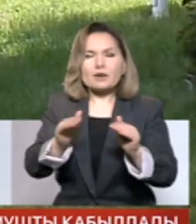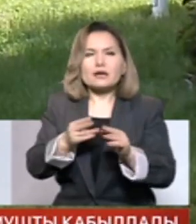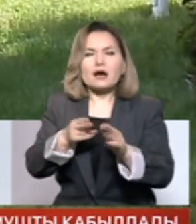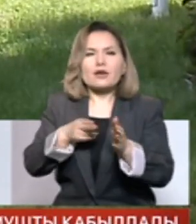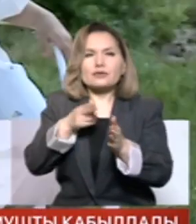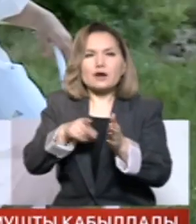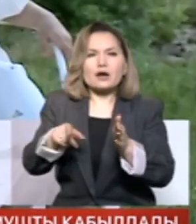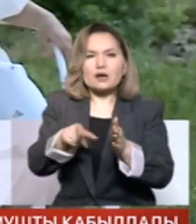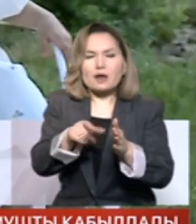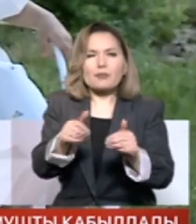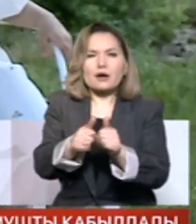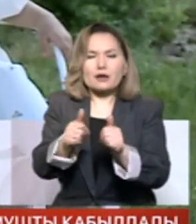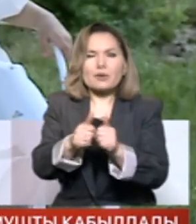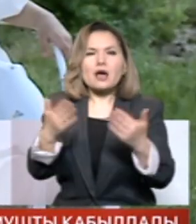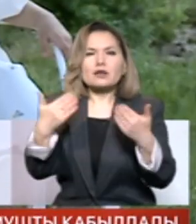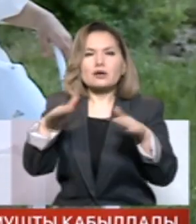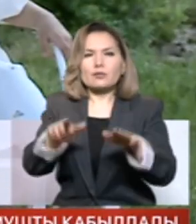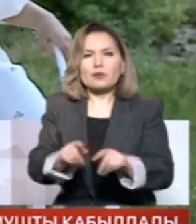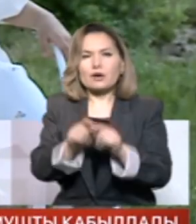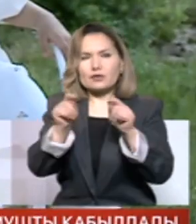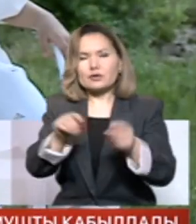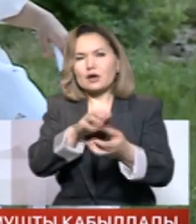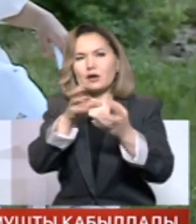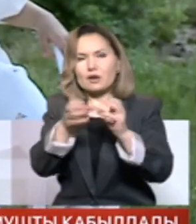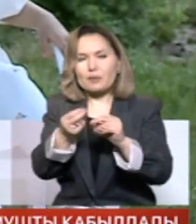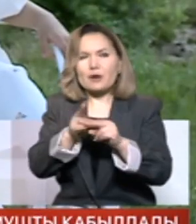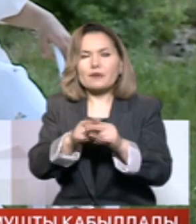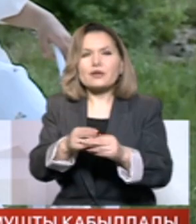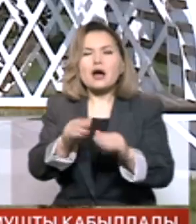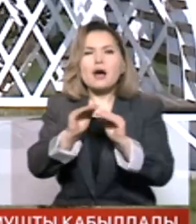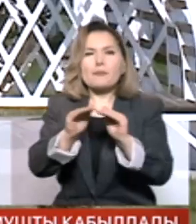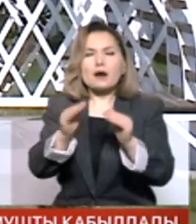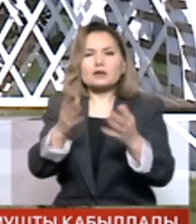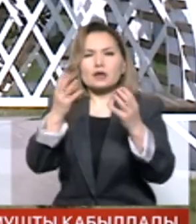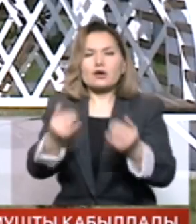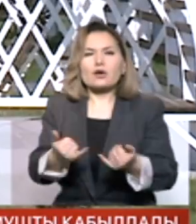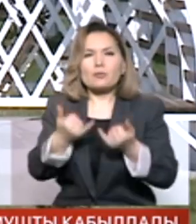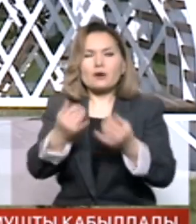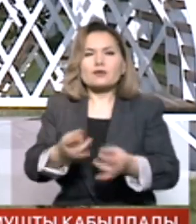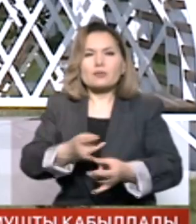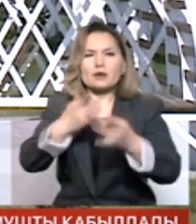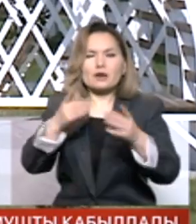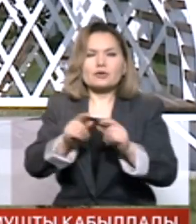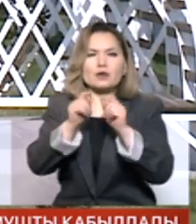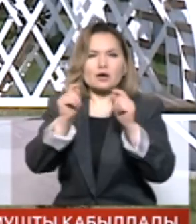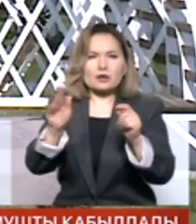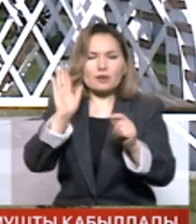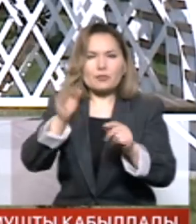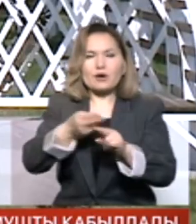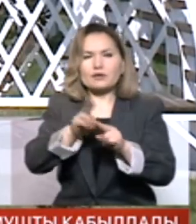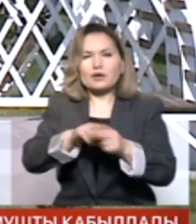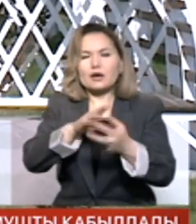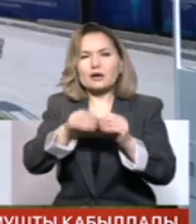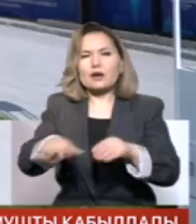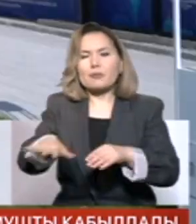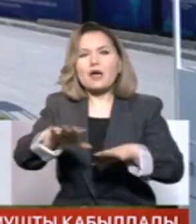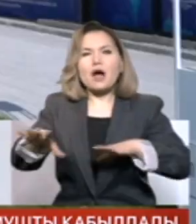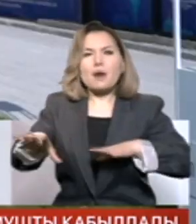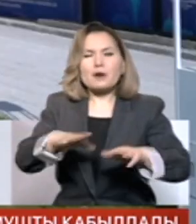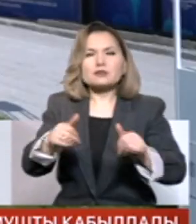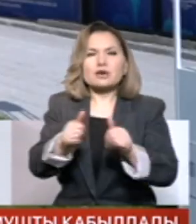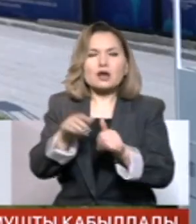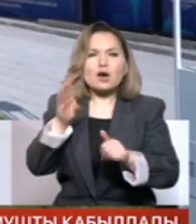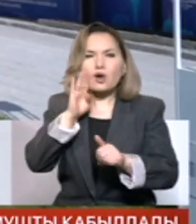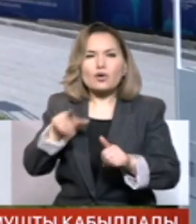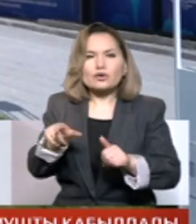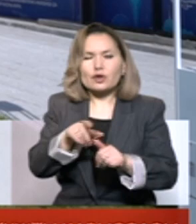бойын демалыс аймағы етіп қайта жасақтау. Нысан балалар күні мерекесінде пайдаға берілмек. Сонымен қатар Қырғыбазар маңындағы жасанды көлді